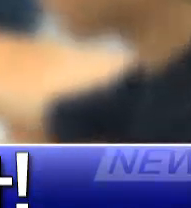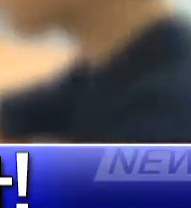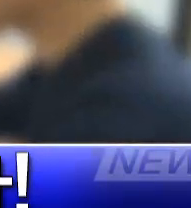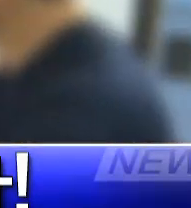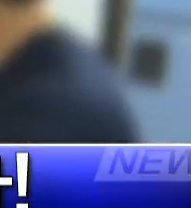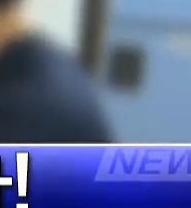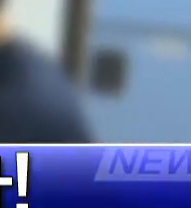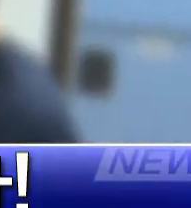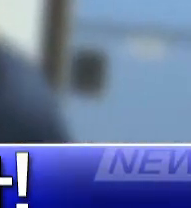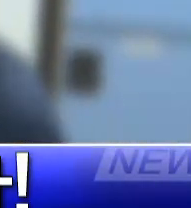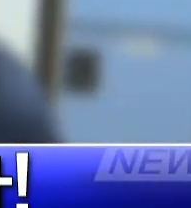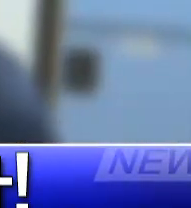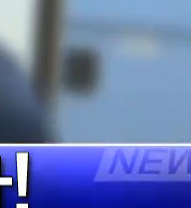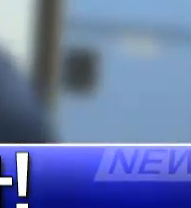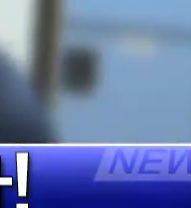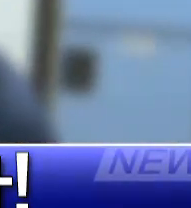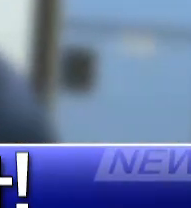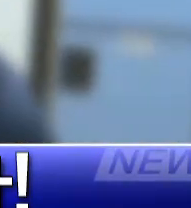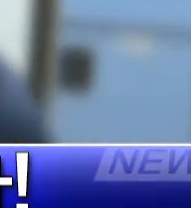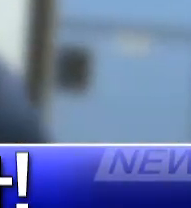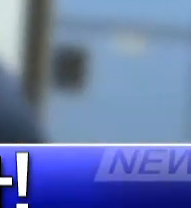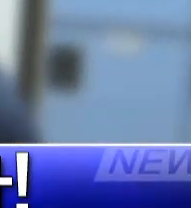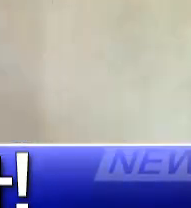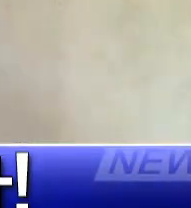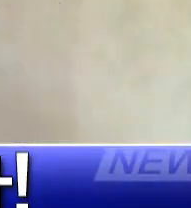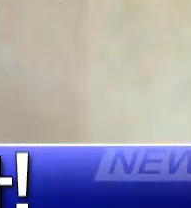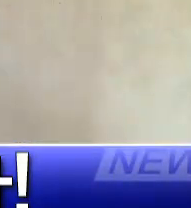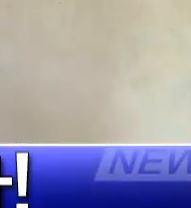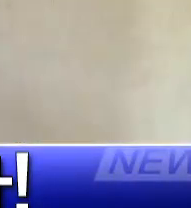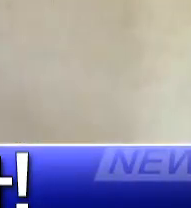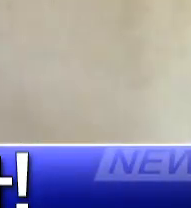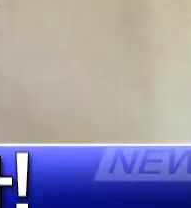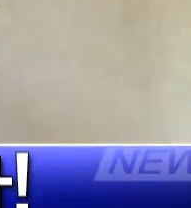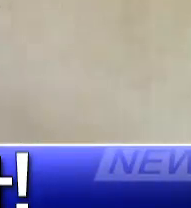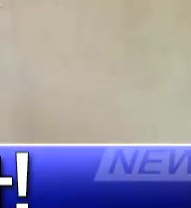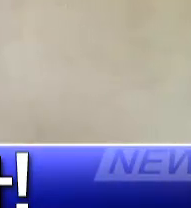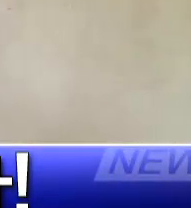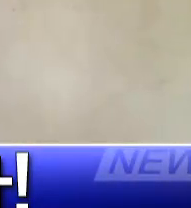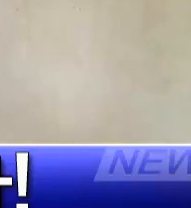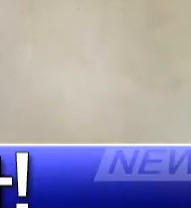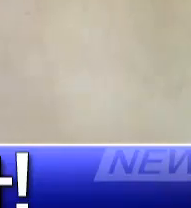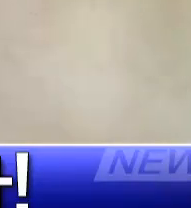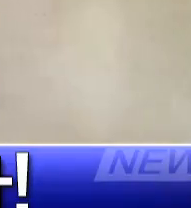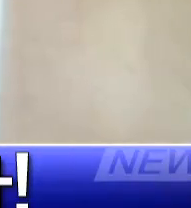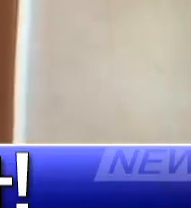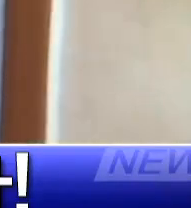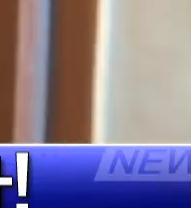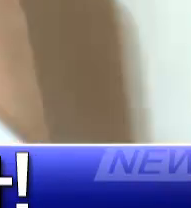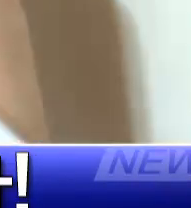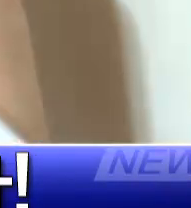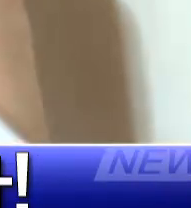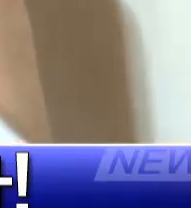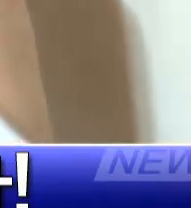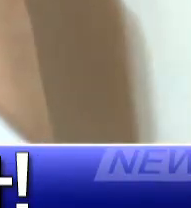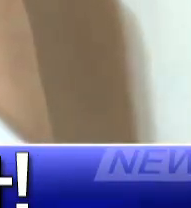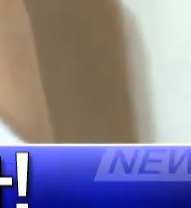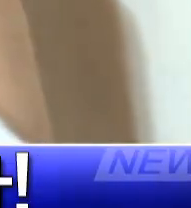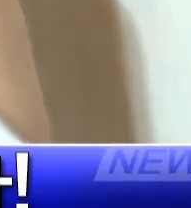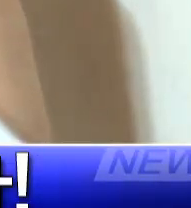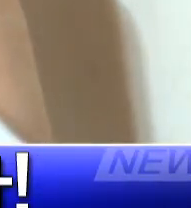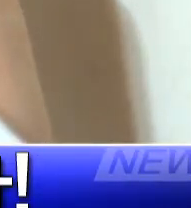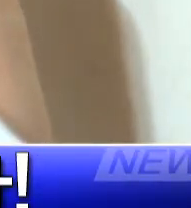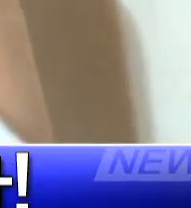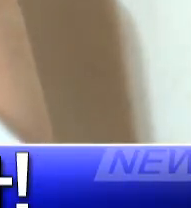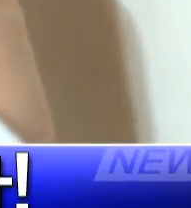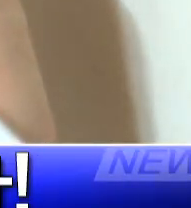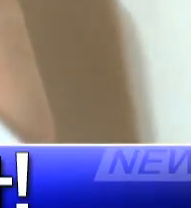부산시가 장애인의 자립을 돕는 종합대책을 세웠습니다. 장애인 주거 안정 및 고용을 돕는 정책 및 폭력 피해 장애인을